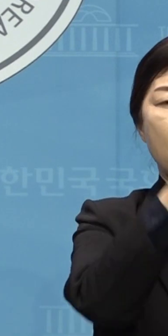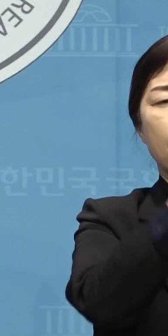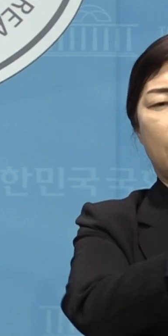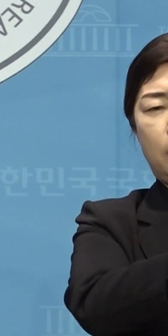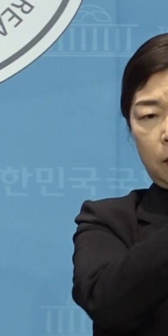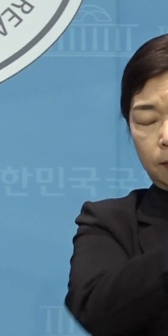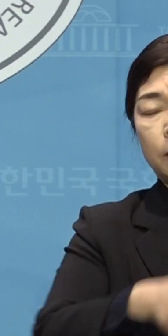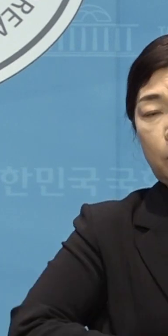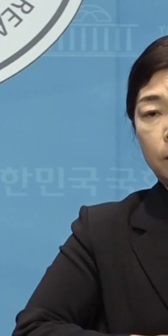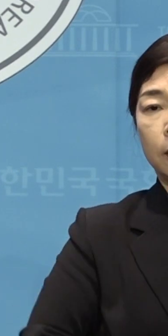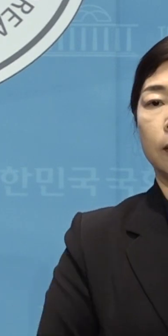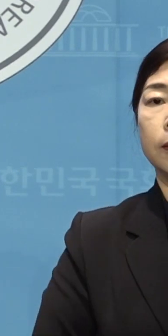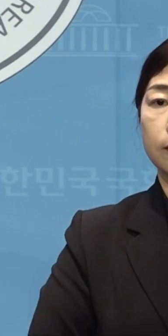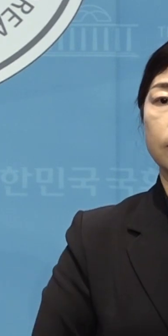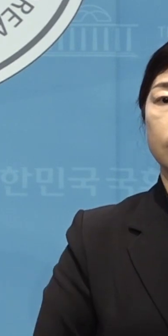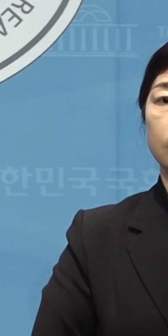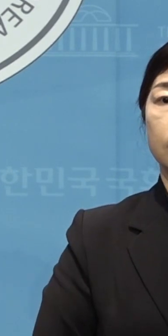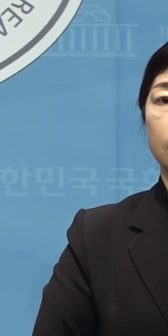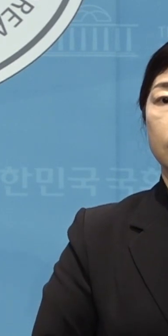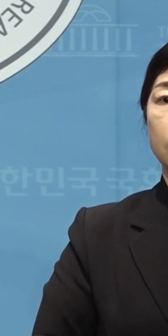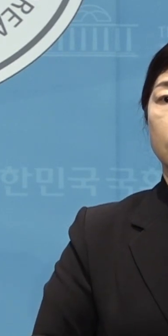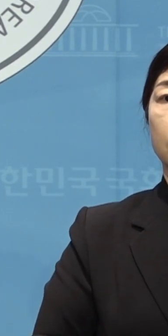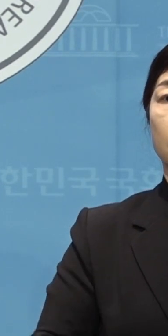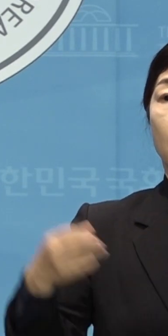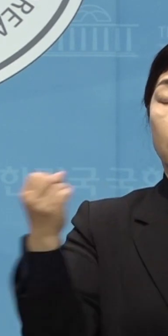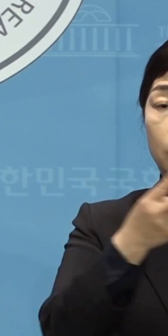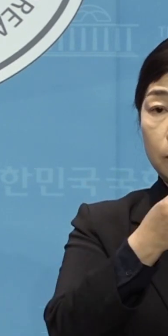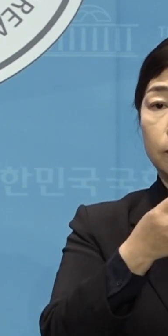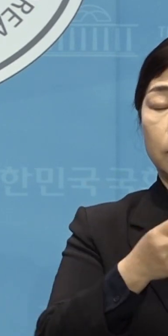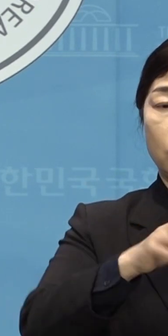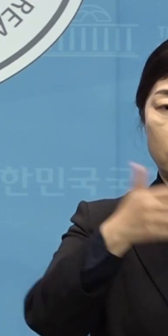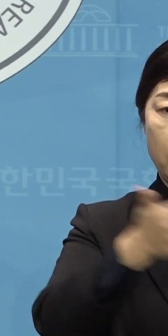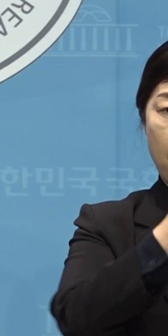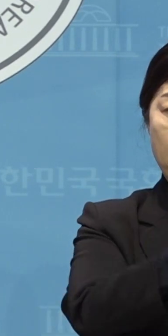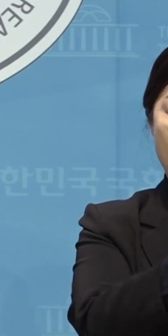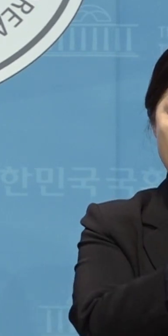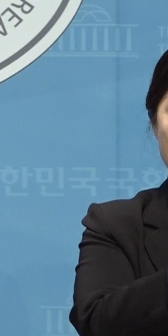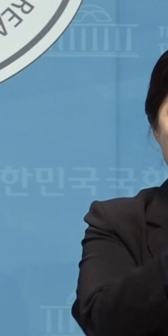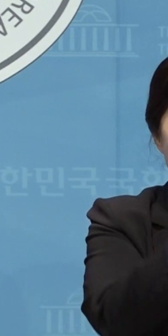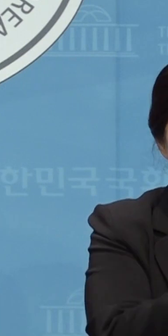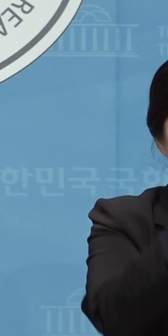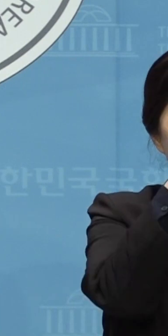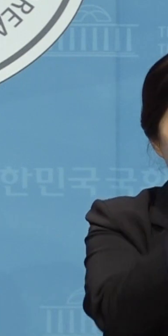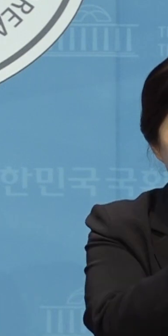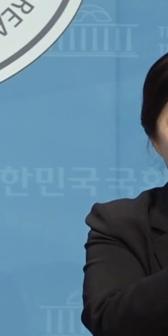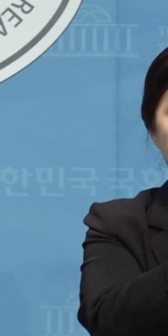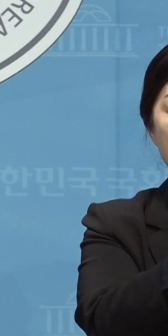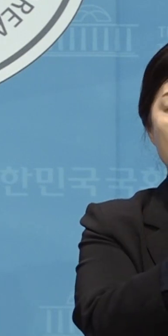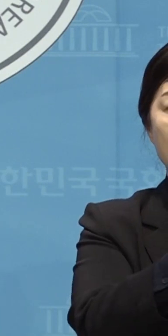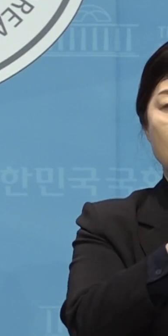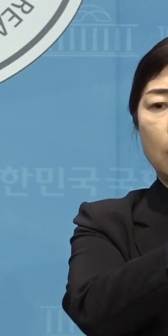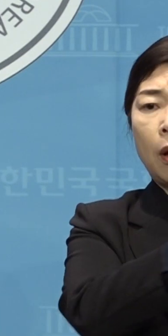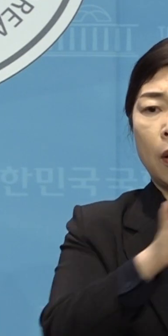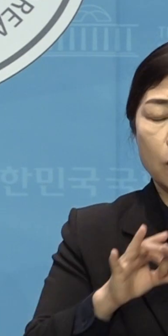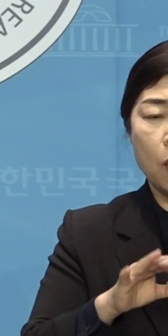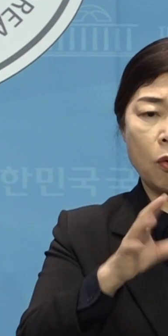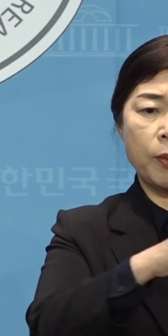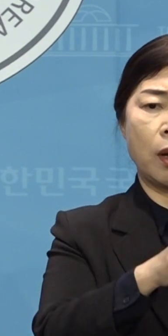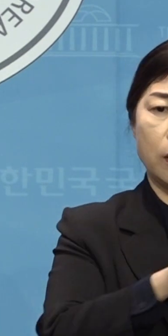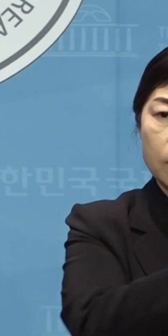해야 될 것이다 라는 말씀을 드리겠습니다. 아울러 국회법 해석 등을 둘러싸고 끊임없이